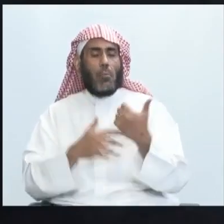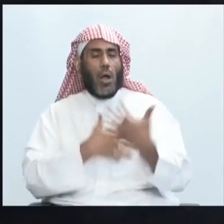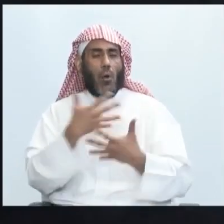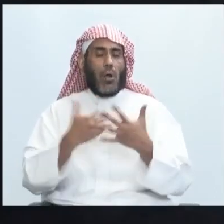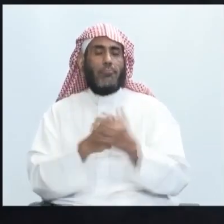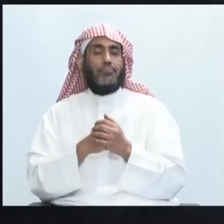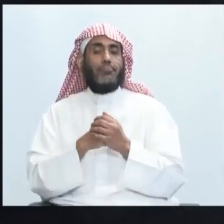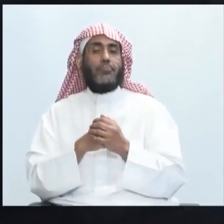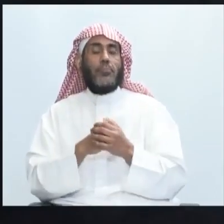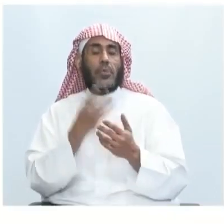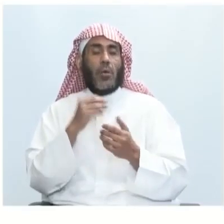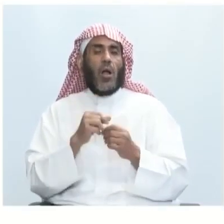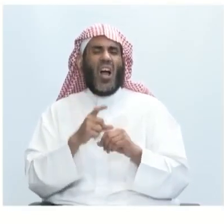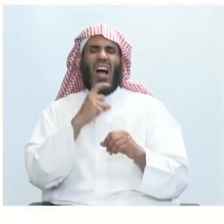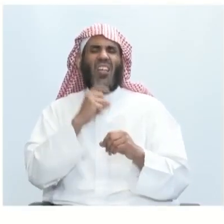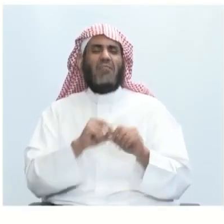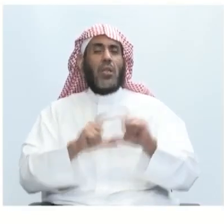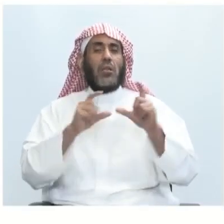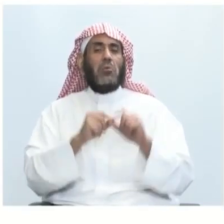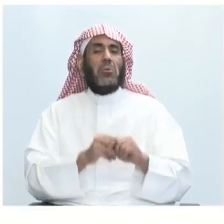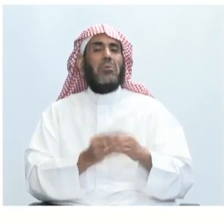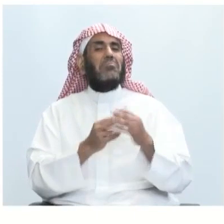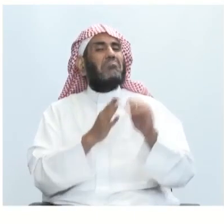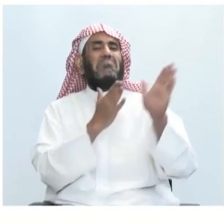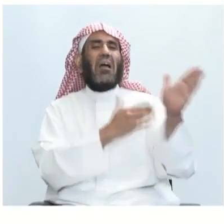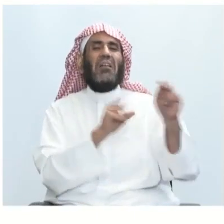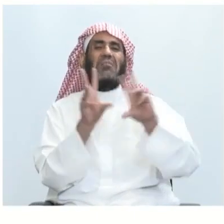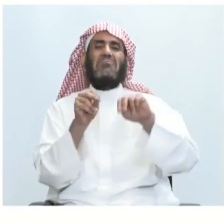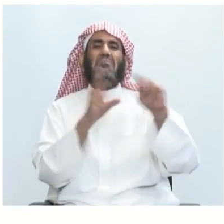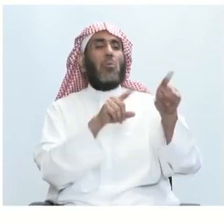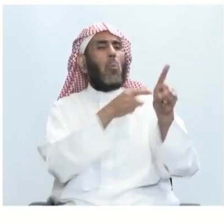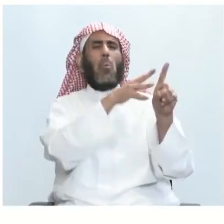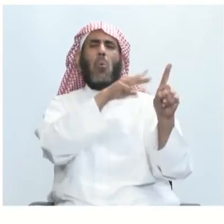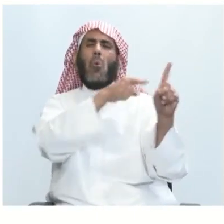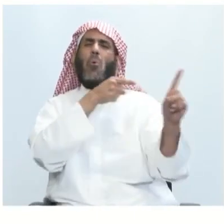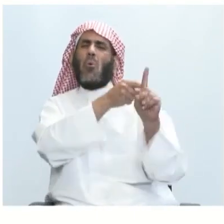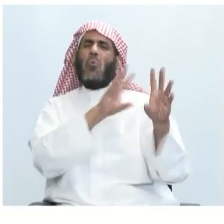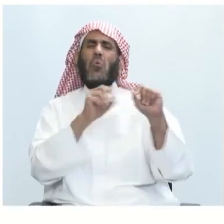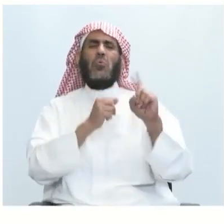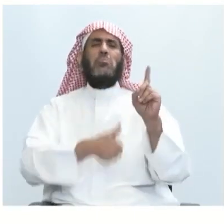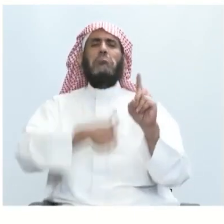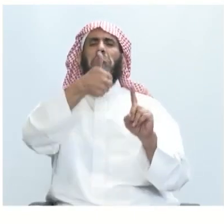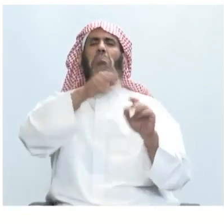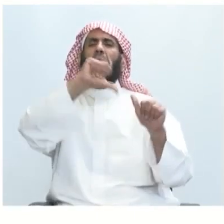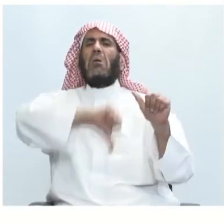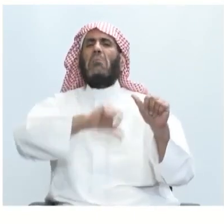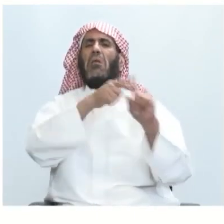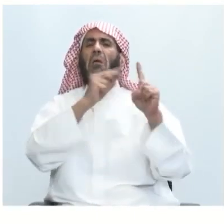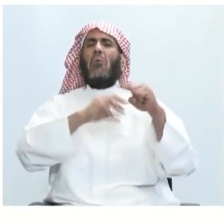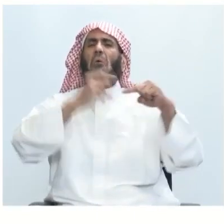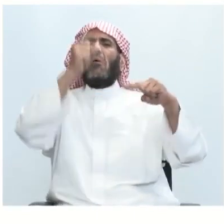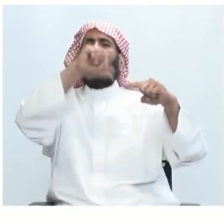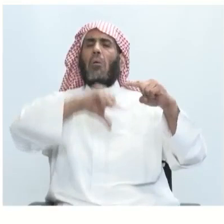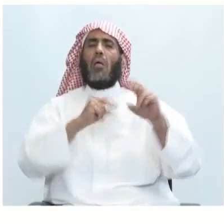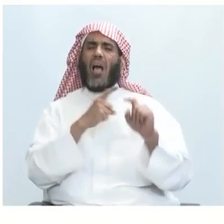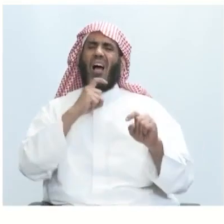حجه جميل اضعف حجه هنا تقليد المشاهير ايضا بجوانب الشخصيه السلبيه والايجابيه هذه